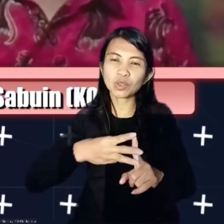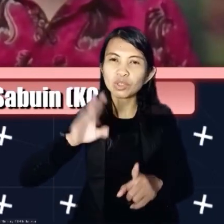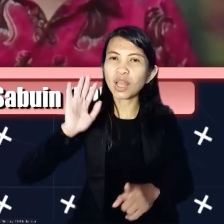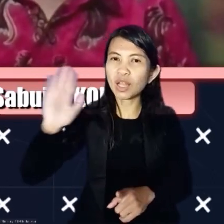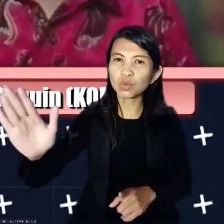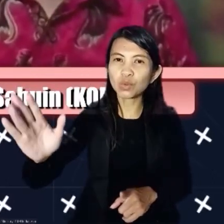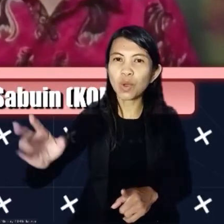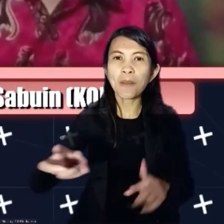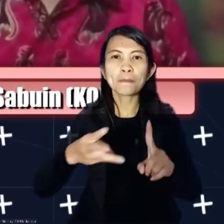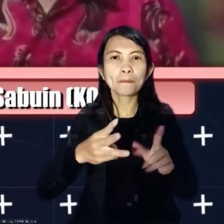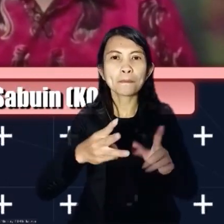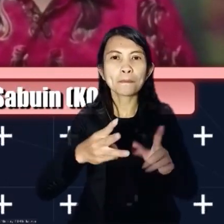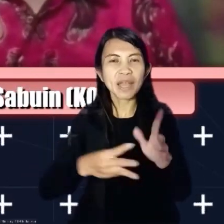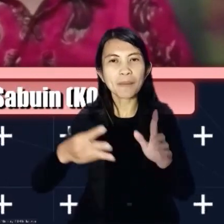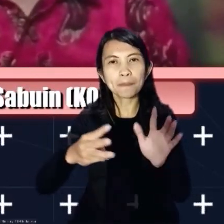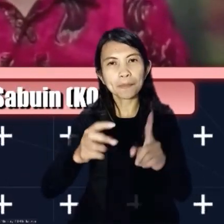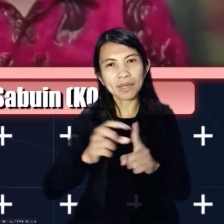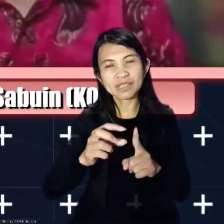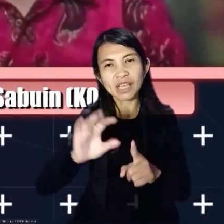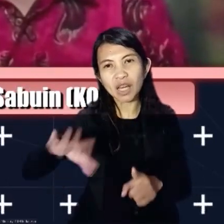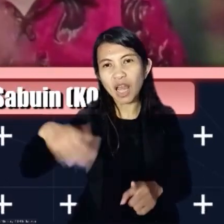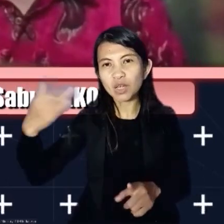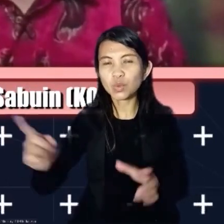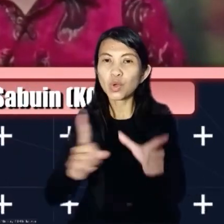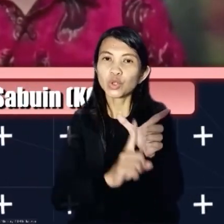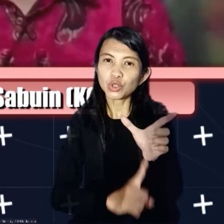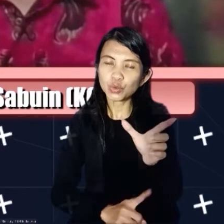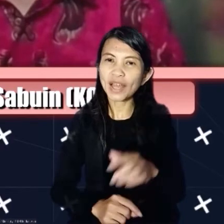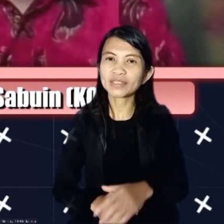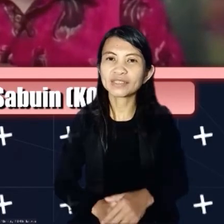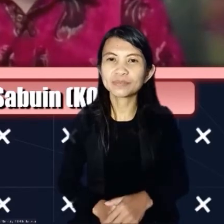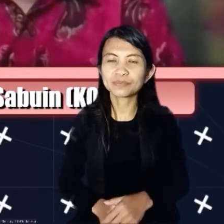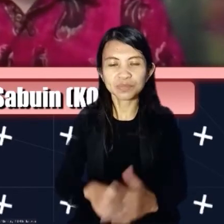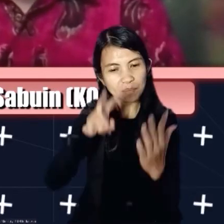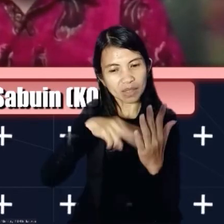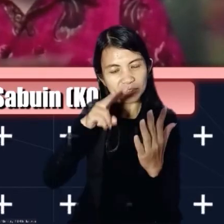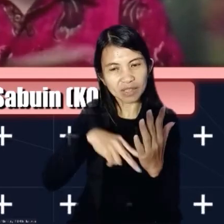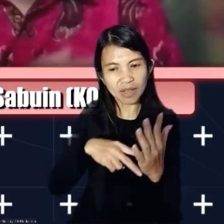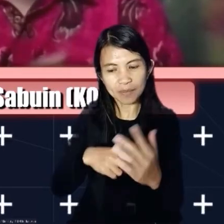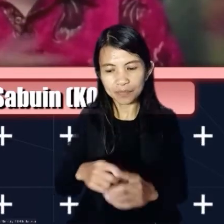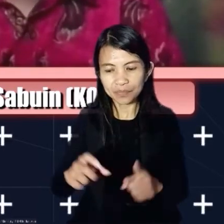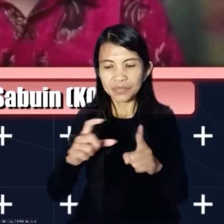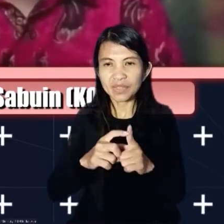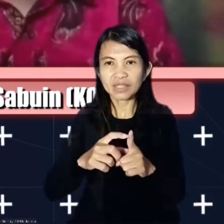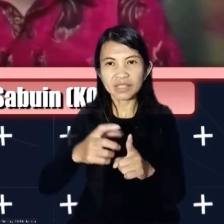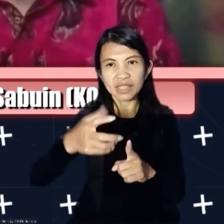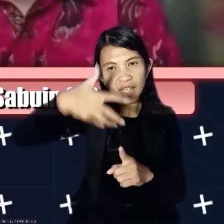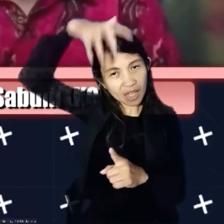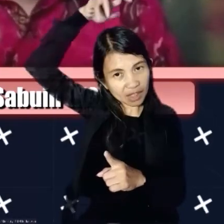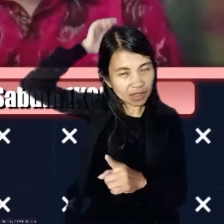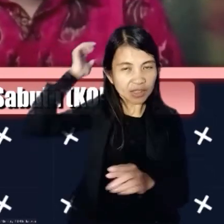adalah Yunani Bagaimana kalau kita baca Daniel pasal yang kesembilan ayat yang ke-15